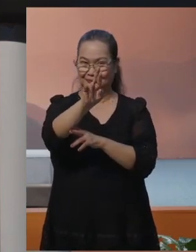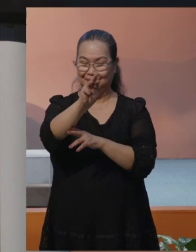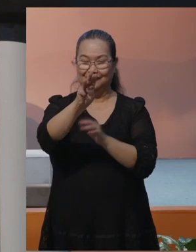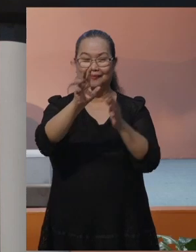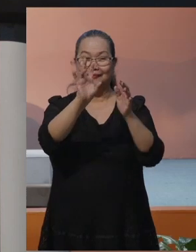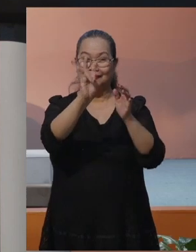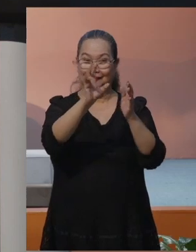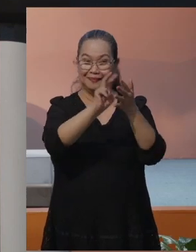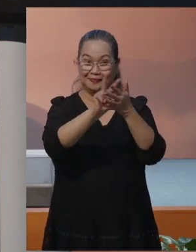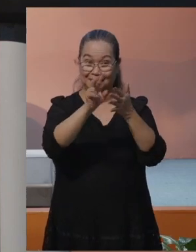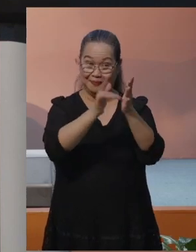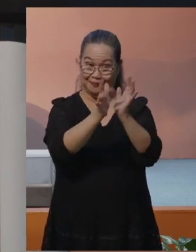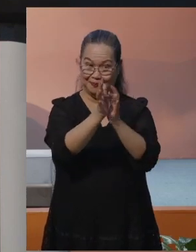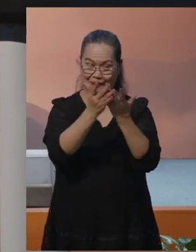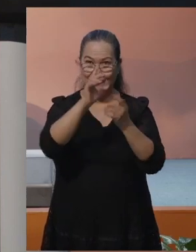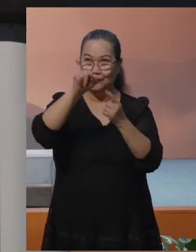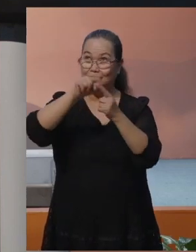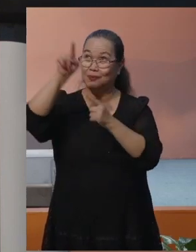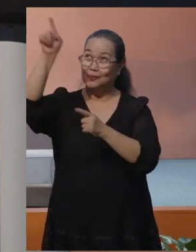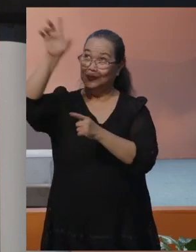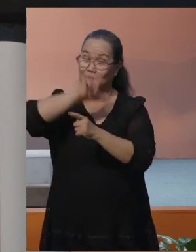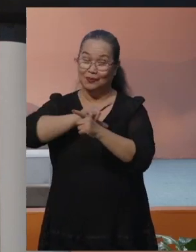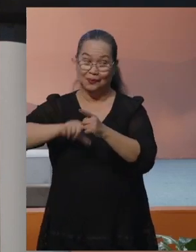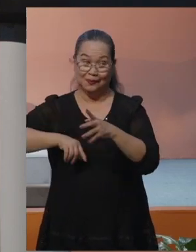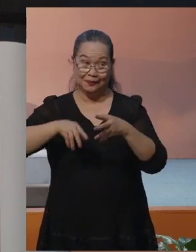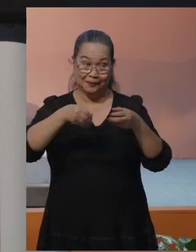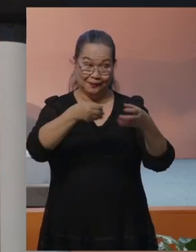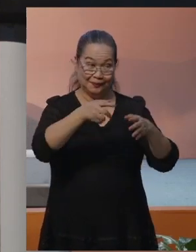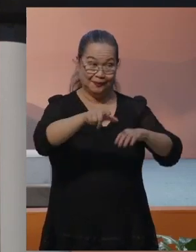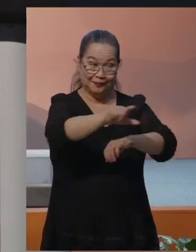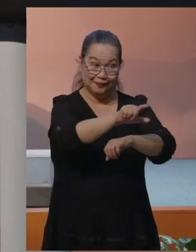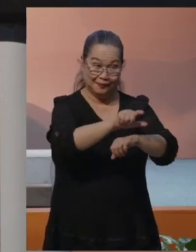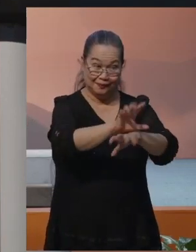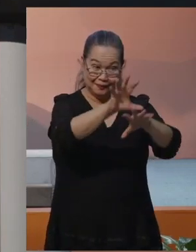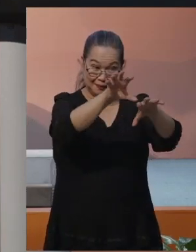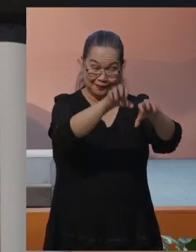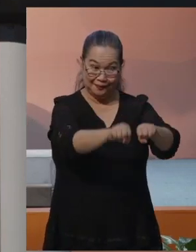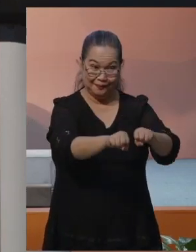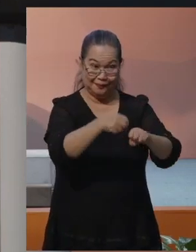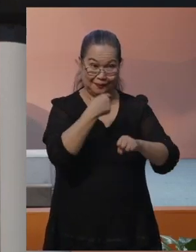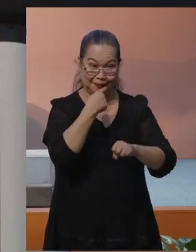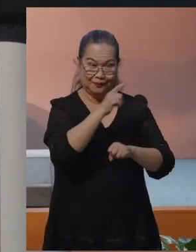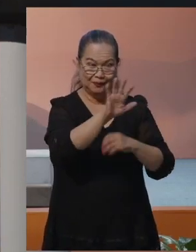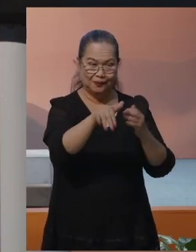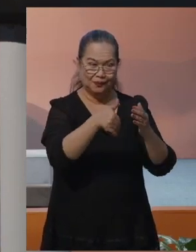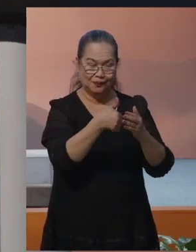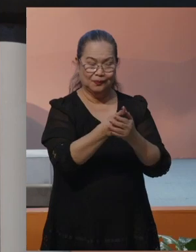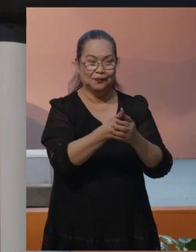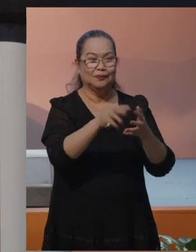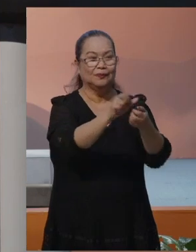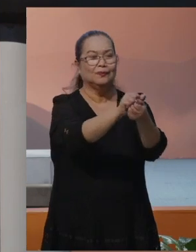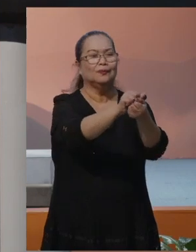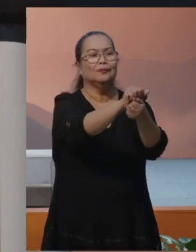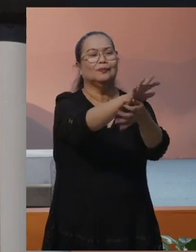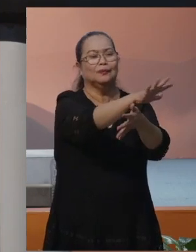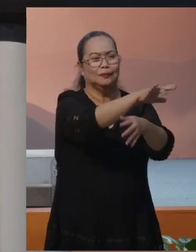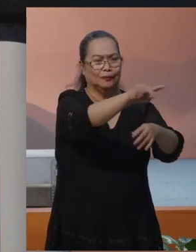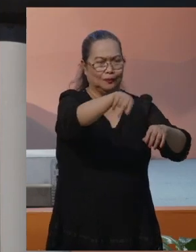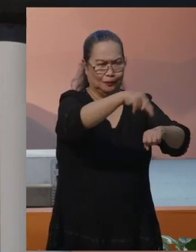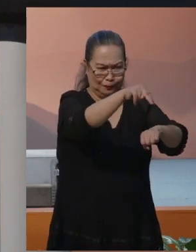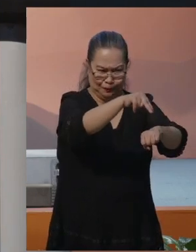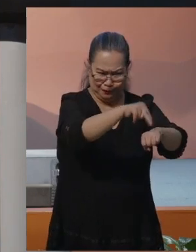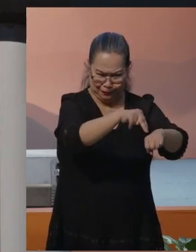1. When the Lord your God brings you into the land that you're entering to take possession of it and clears away many nations before